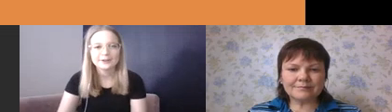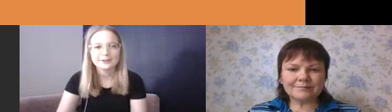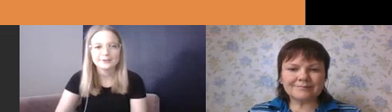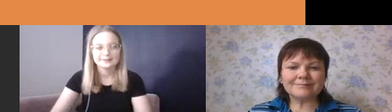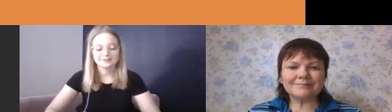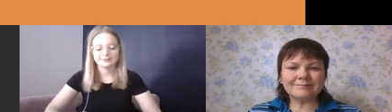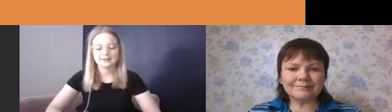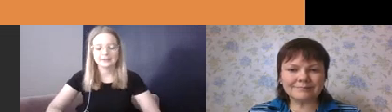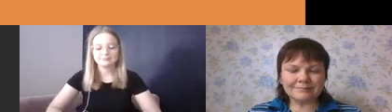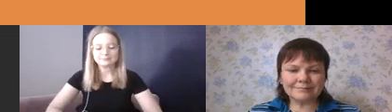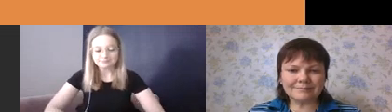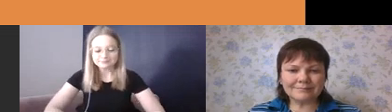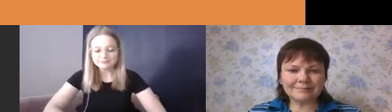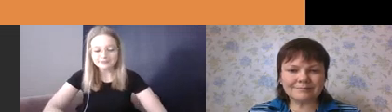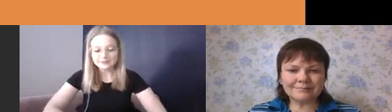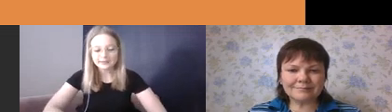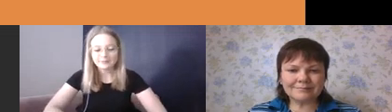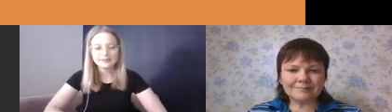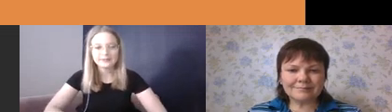praegu aeg on ju, et siuke